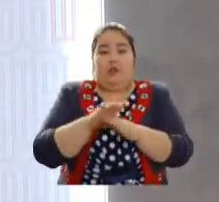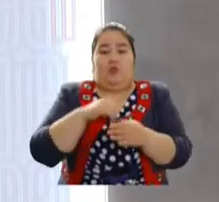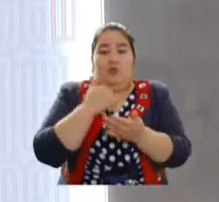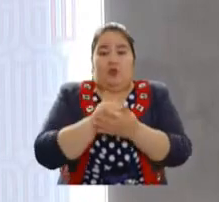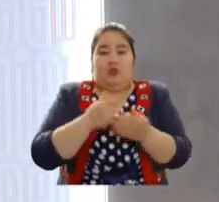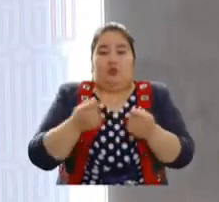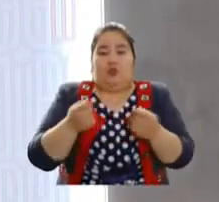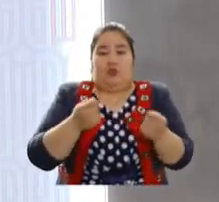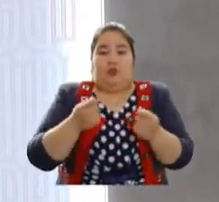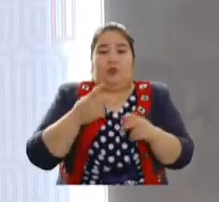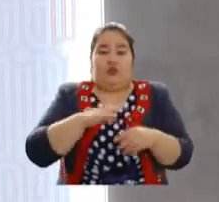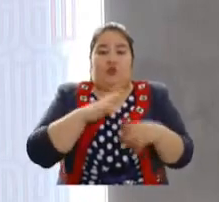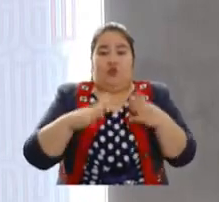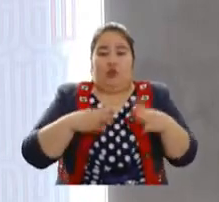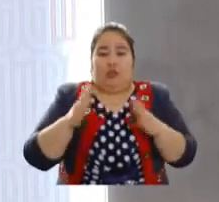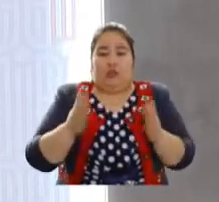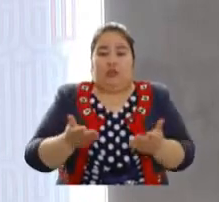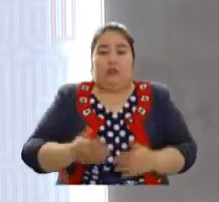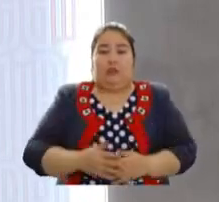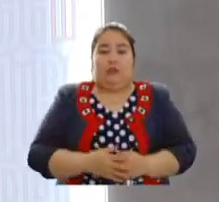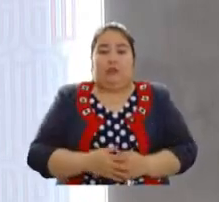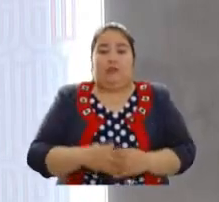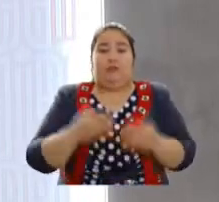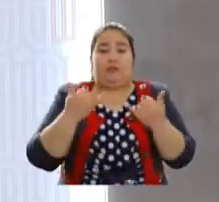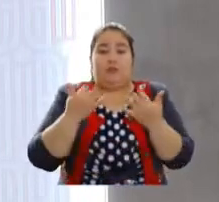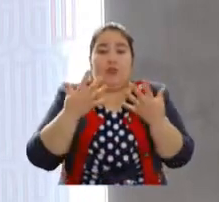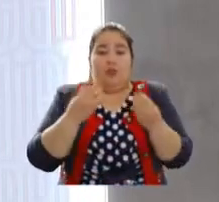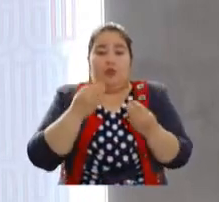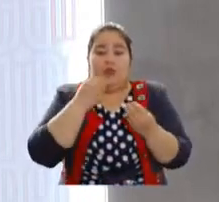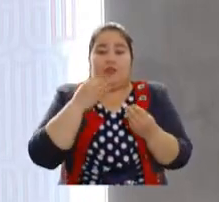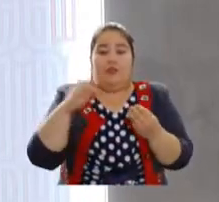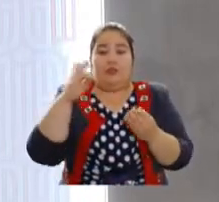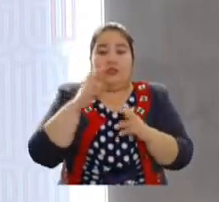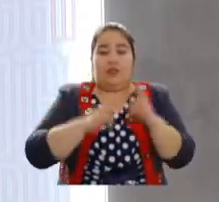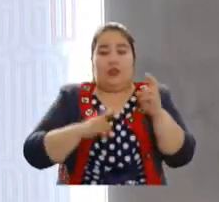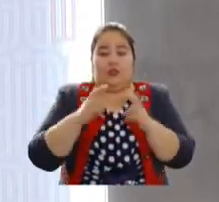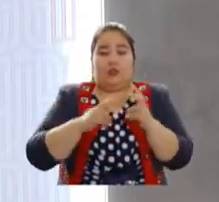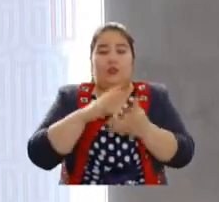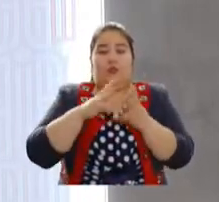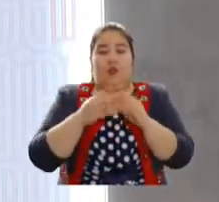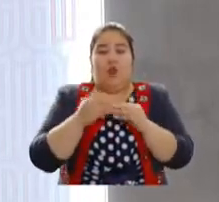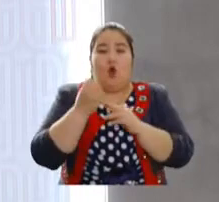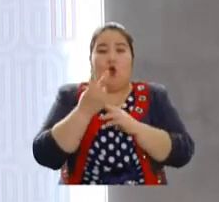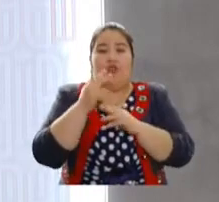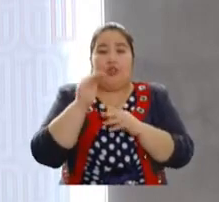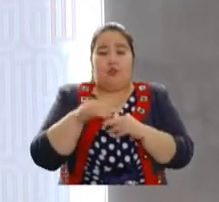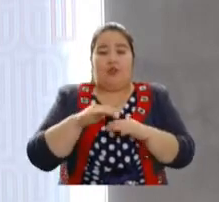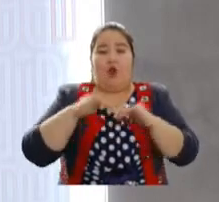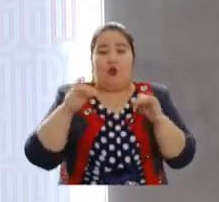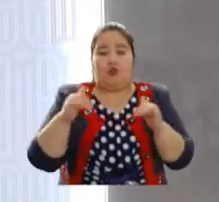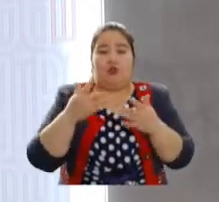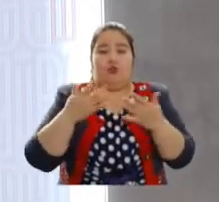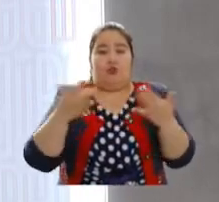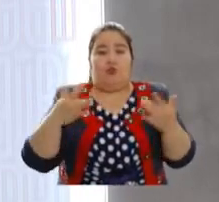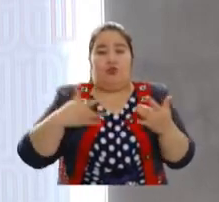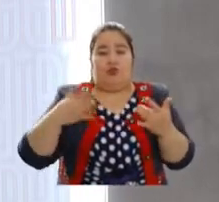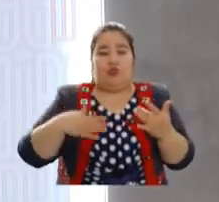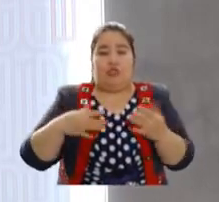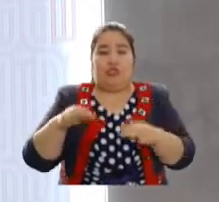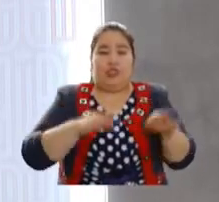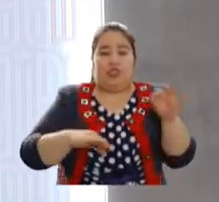boshqarma shug'ullanadi. Bugungi kunda oziq-ovqat sanoati sohasida 12 mingdan ortiq turli mulkchilik